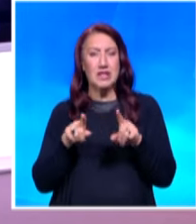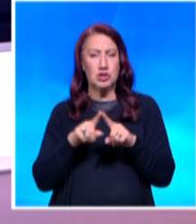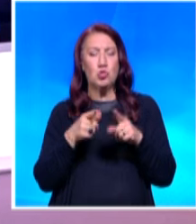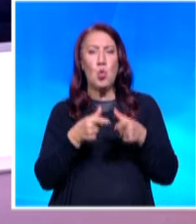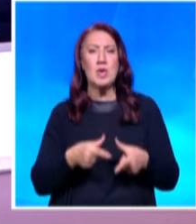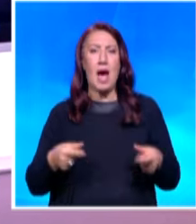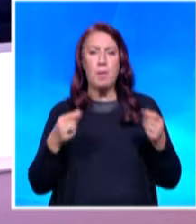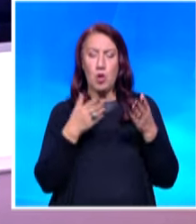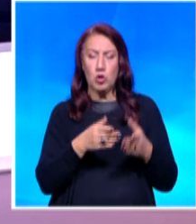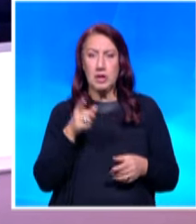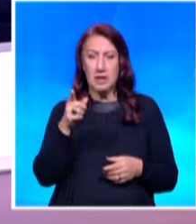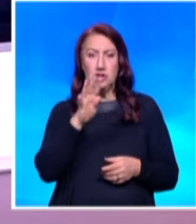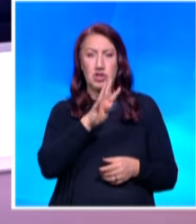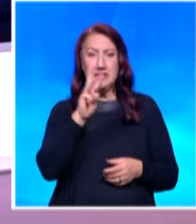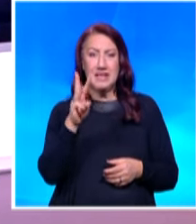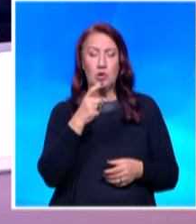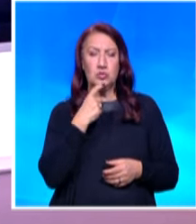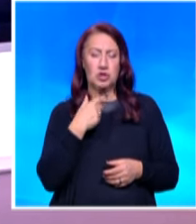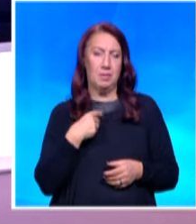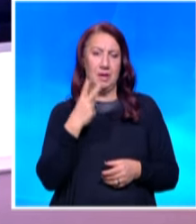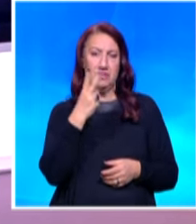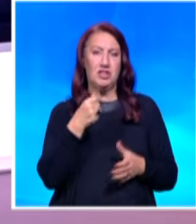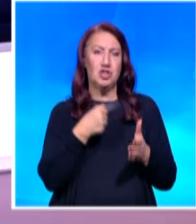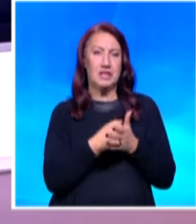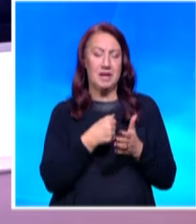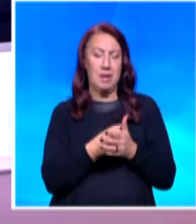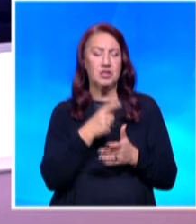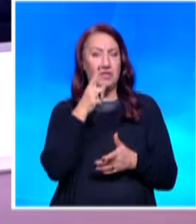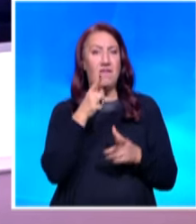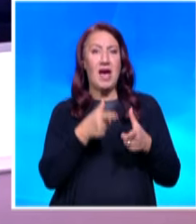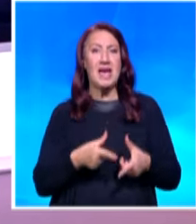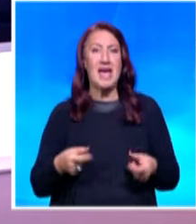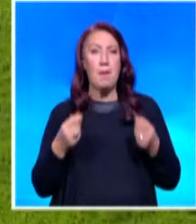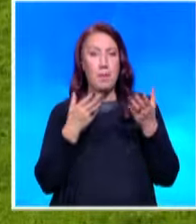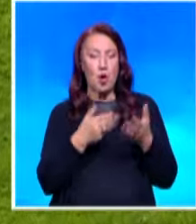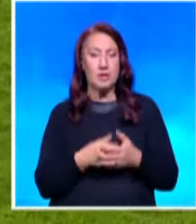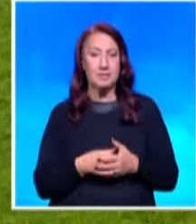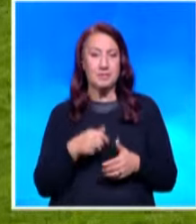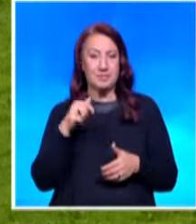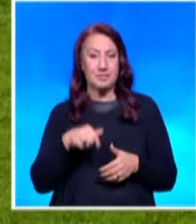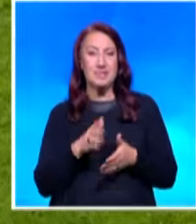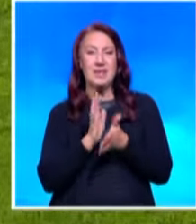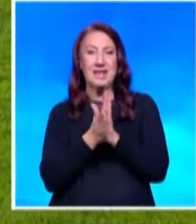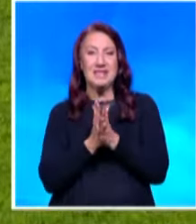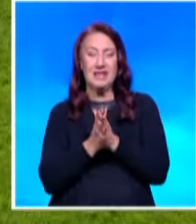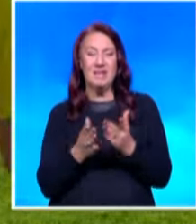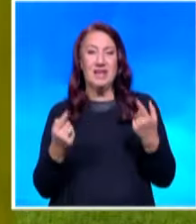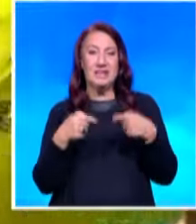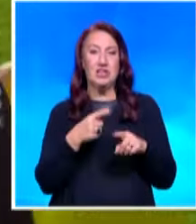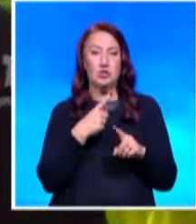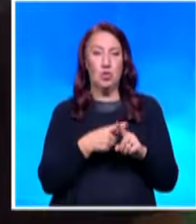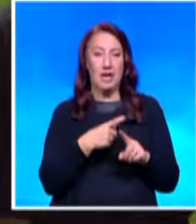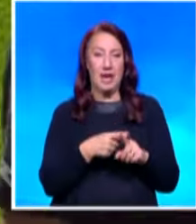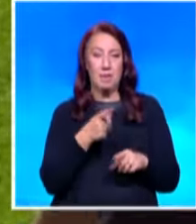на 43 години има 24 матча във втора лига на Япония. В днешния матч на Славия срещу Хебър в добавеното време